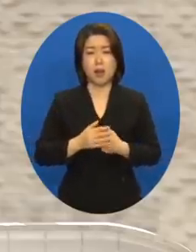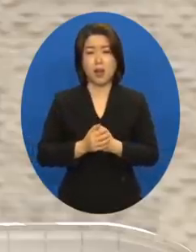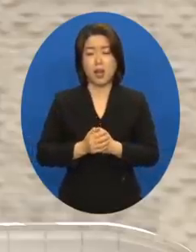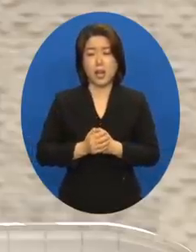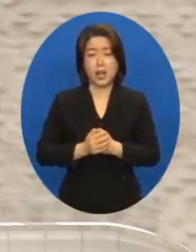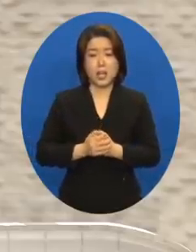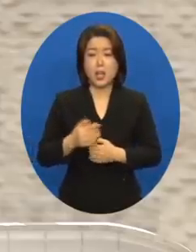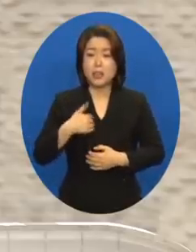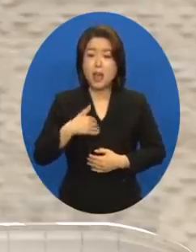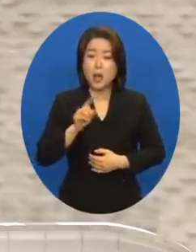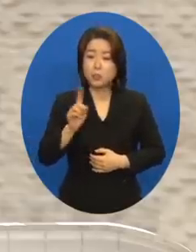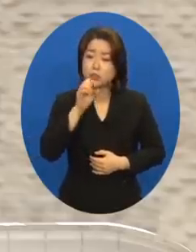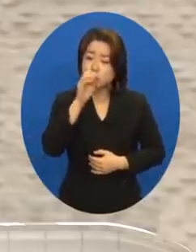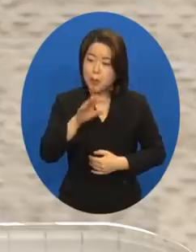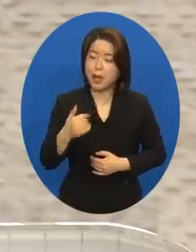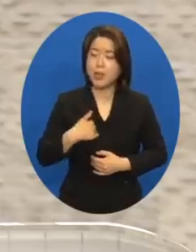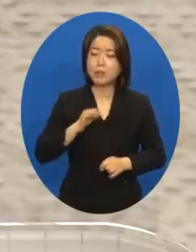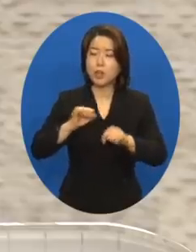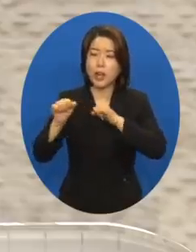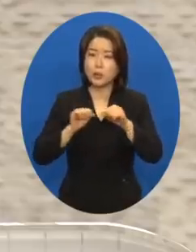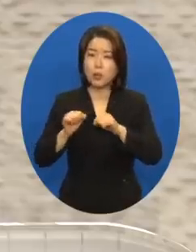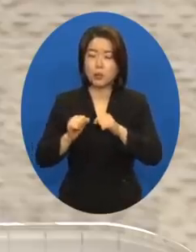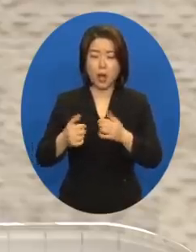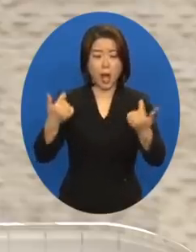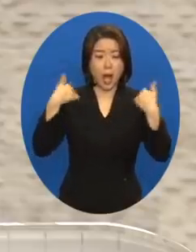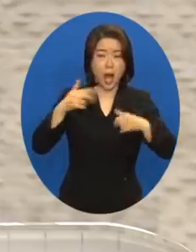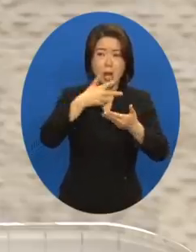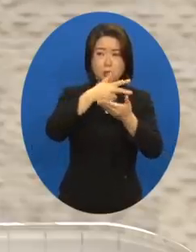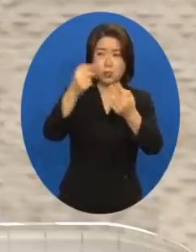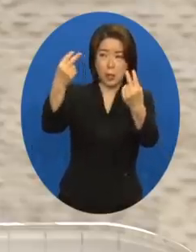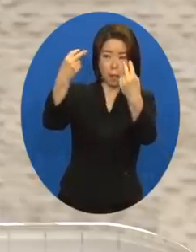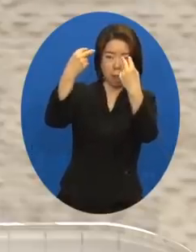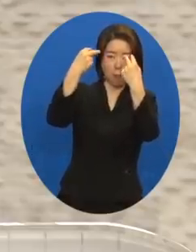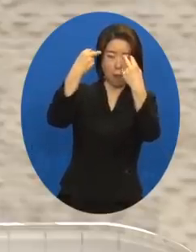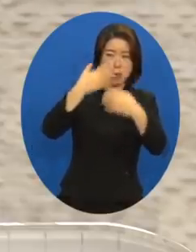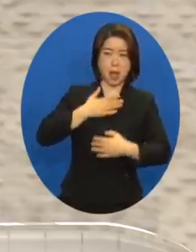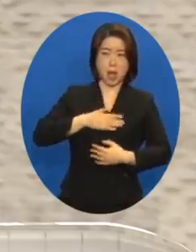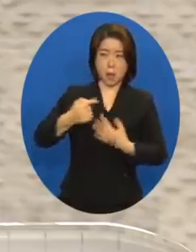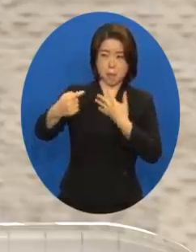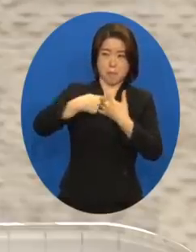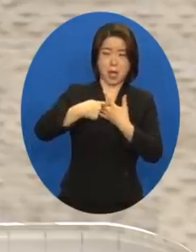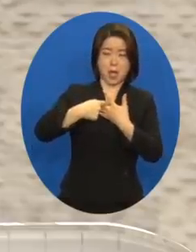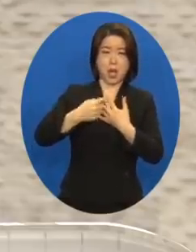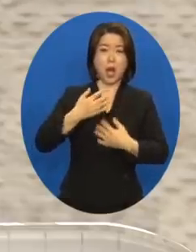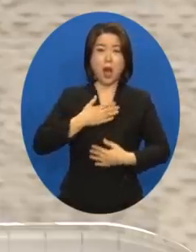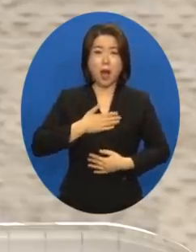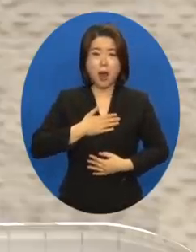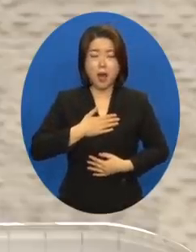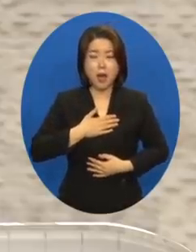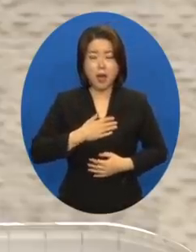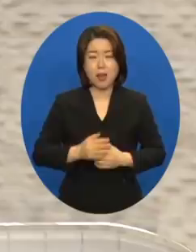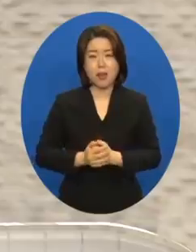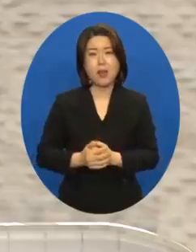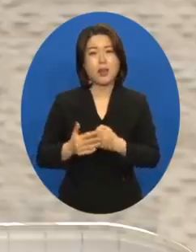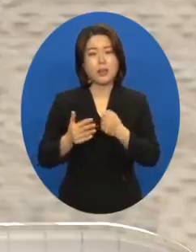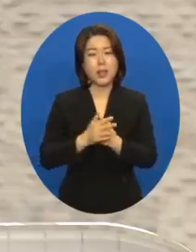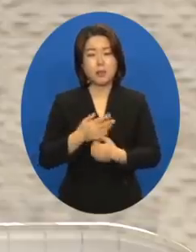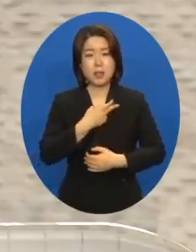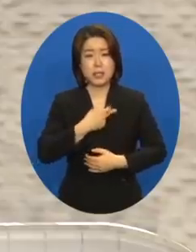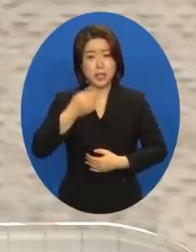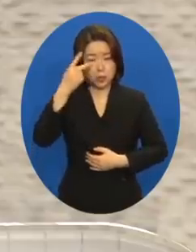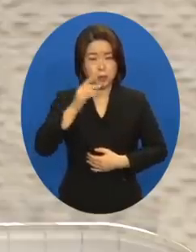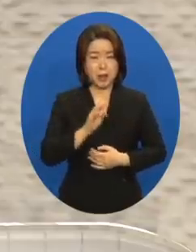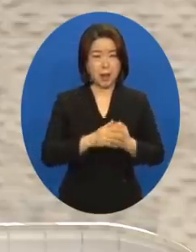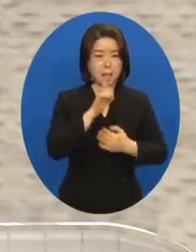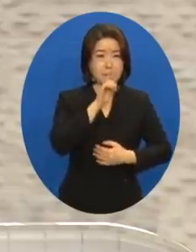말을 하던 무슨 행동을 하든 항상 주님이 다 보고 계시고 알고 계셨습니다 그러니까 사도 바울은 말 한